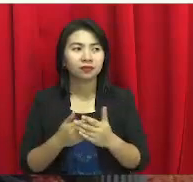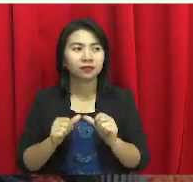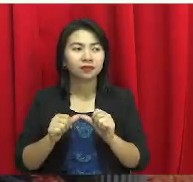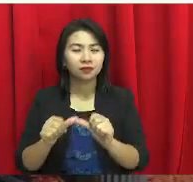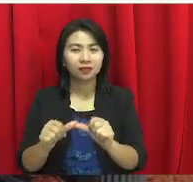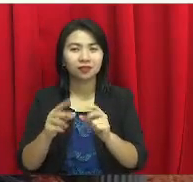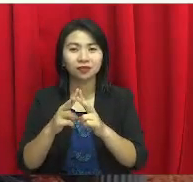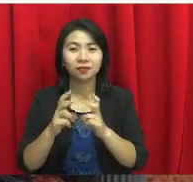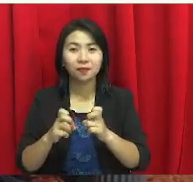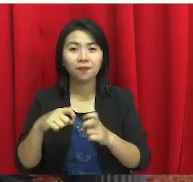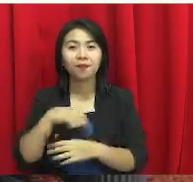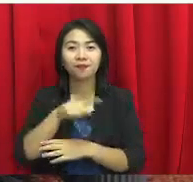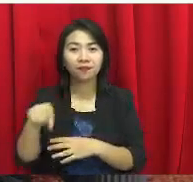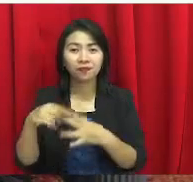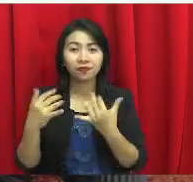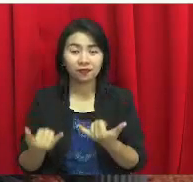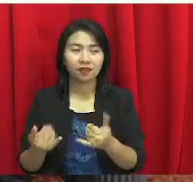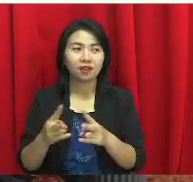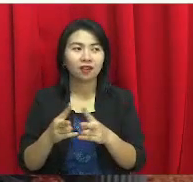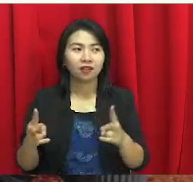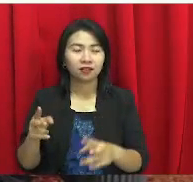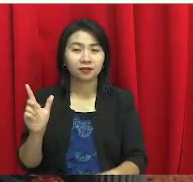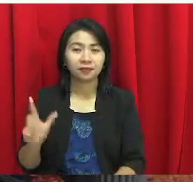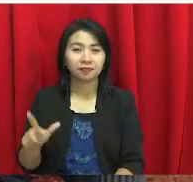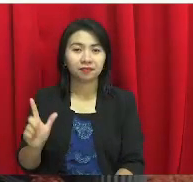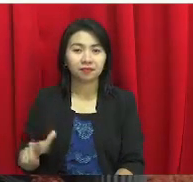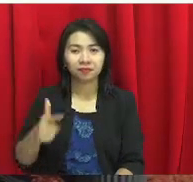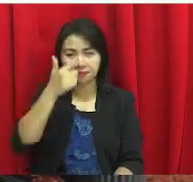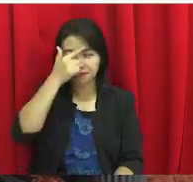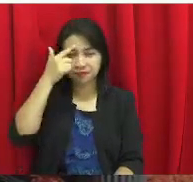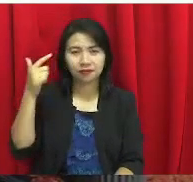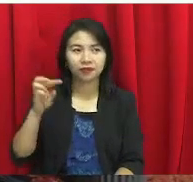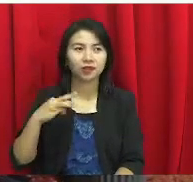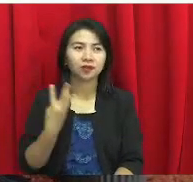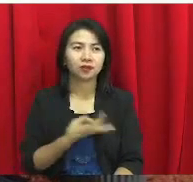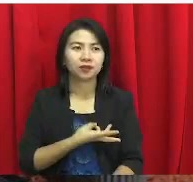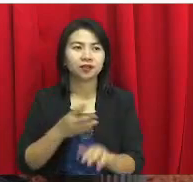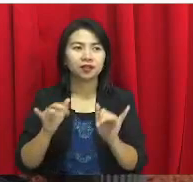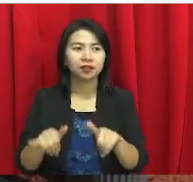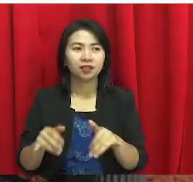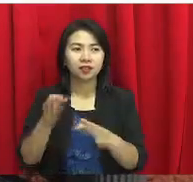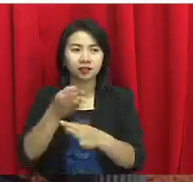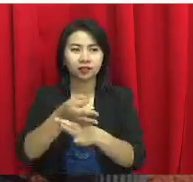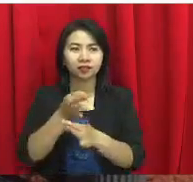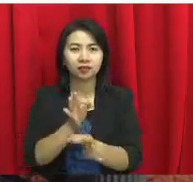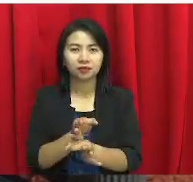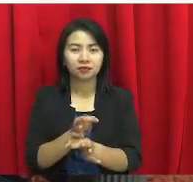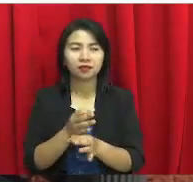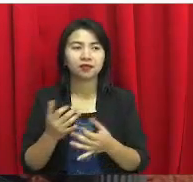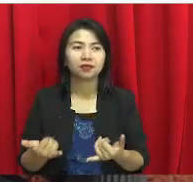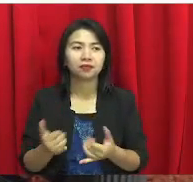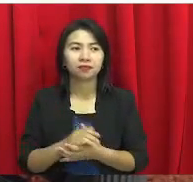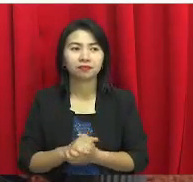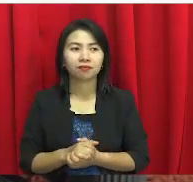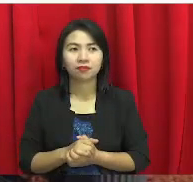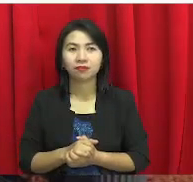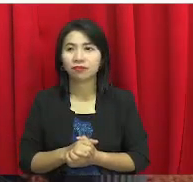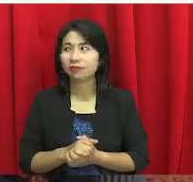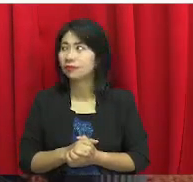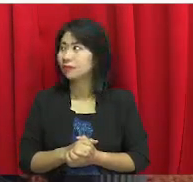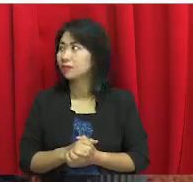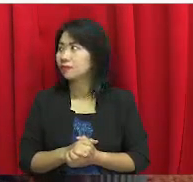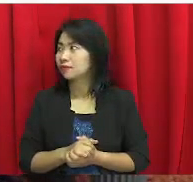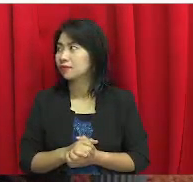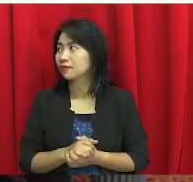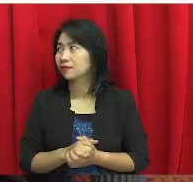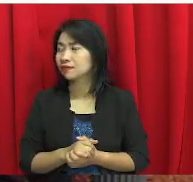na late tayo sapagkat may mga inayos tayo ng mga bagay. Buti na lang right. May moto yung aking laptop. Yes. We got